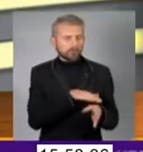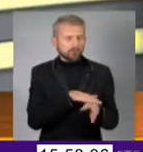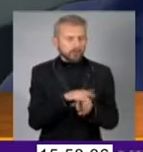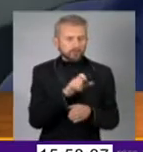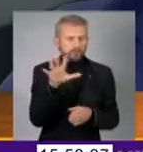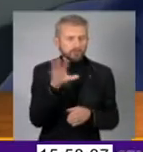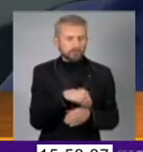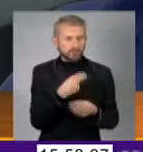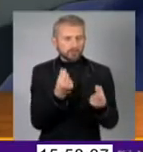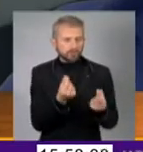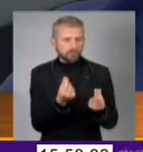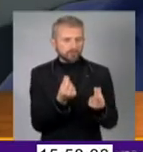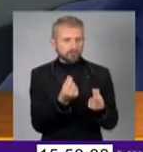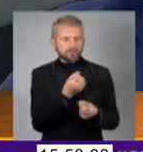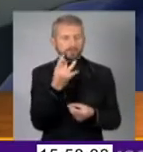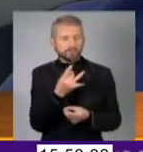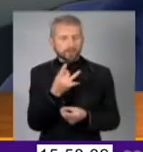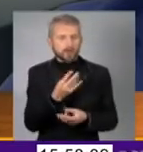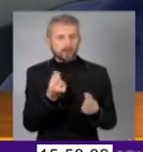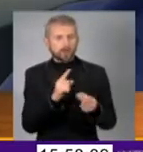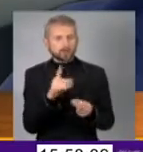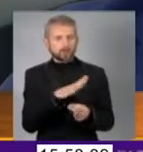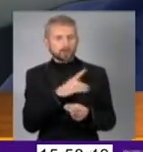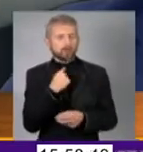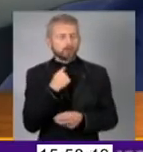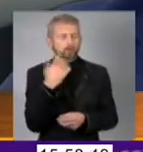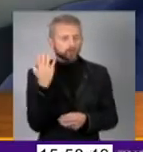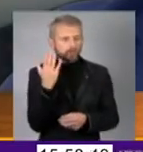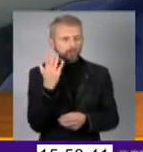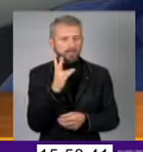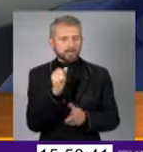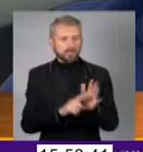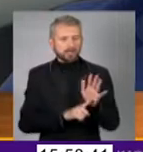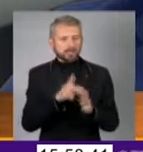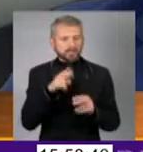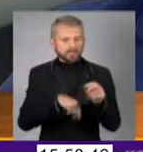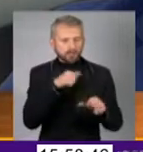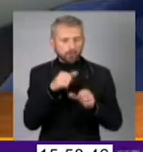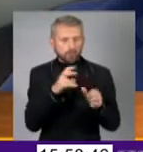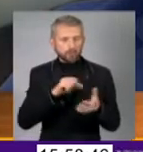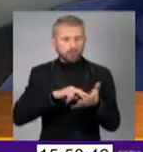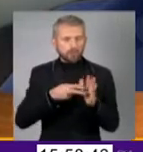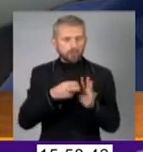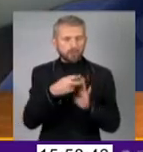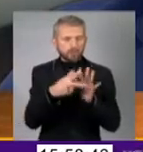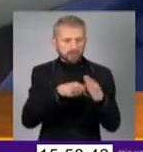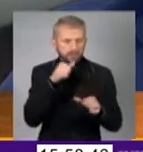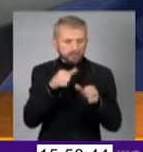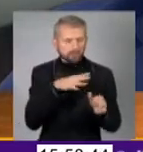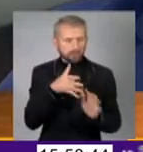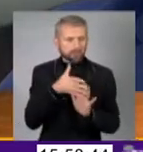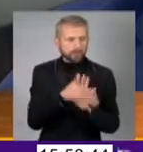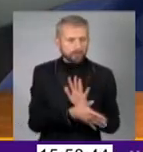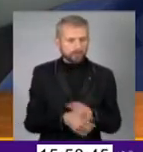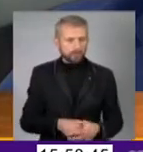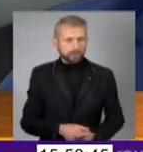кошти, ще раз, кошти, які були проголосовані в кінці року на планові на 2018 рік, вони були освоєні,